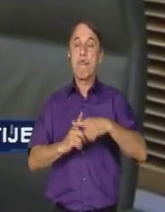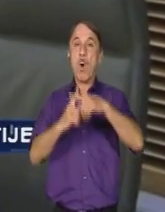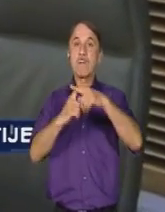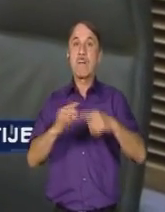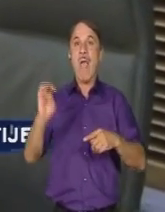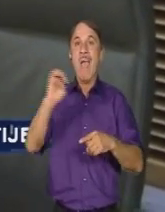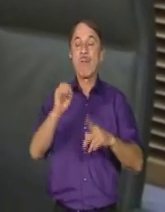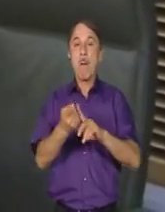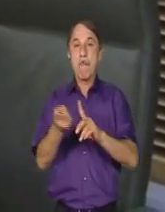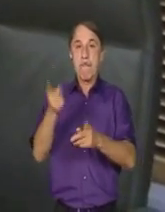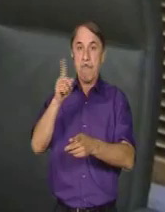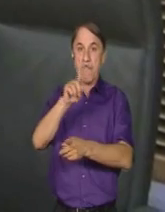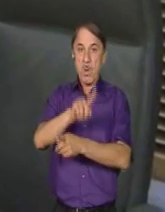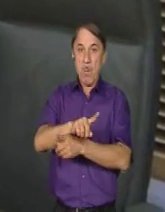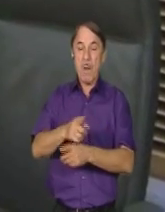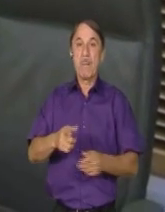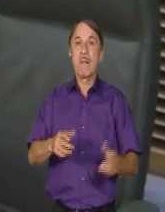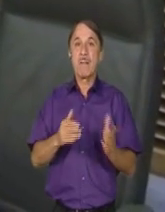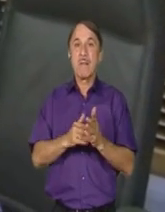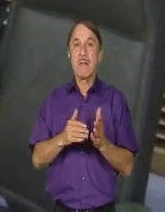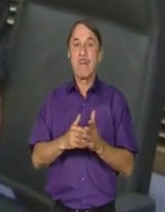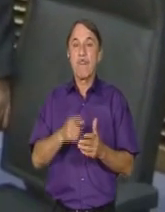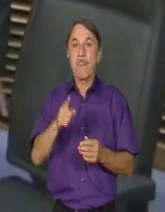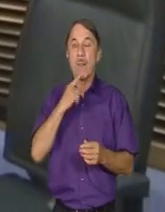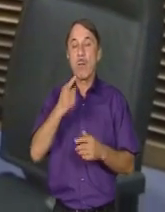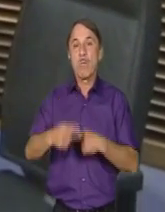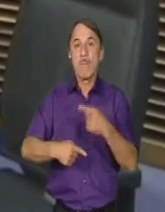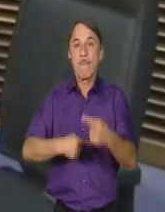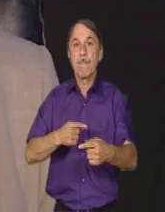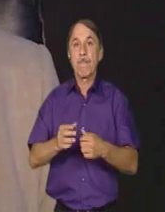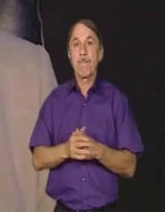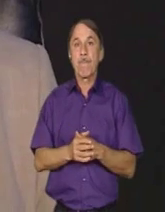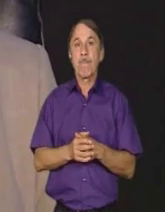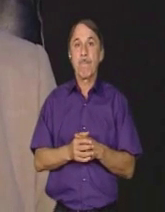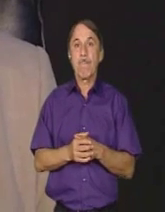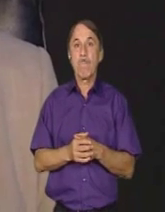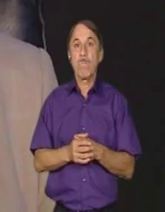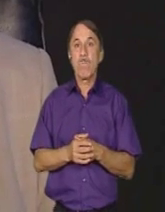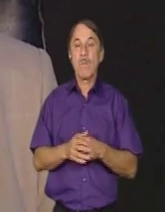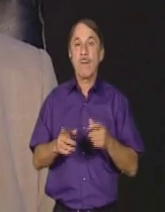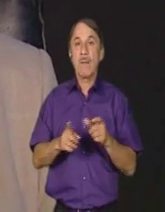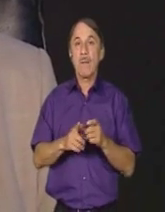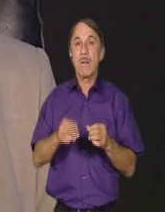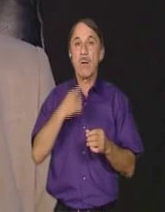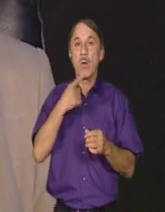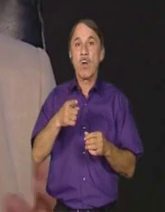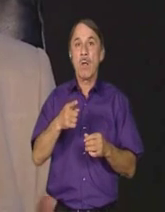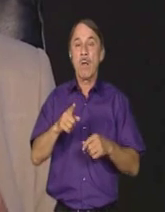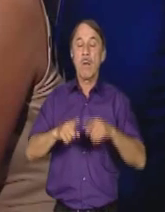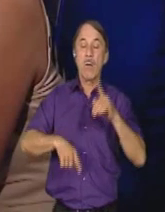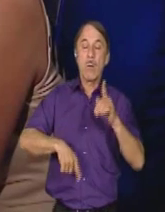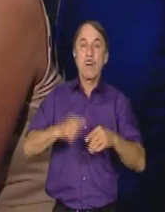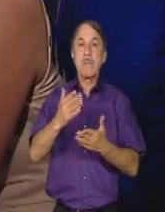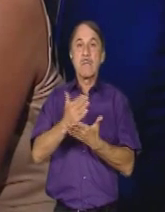pozitivnim evropskim primjerima, ali prilagođenim našim uslovima i tradiciji. Slepim preslikavanjem